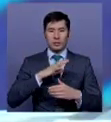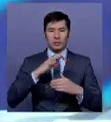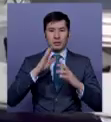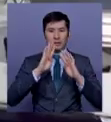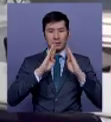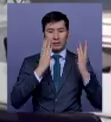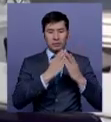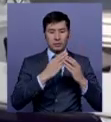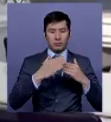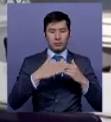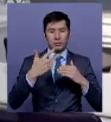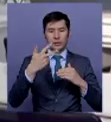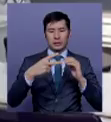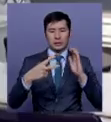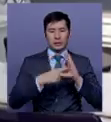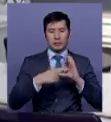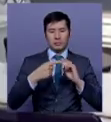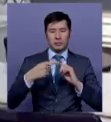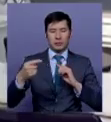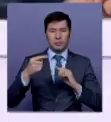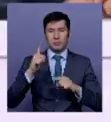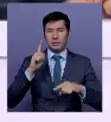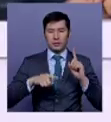кезең 37 күнге жету сирек кездеседі.